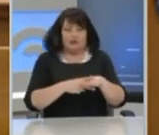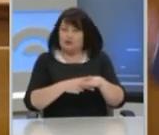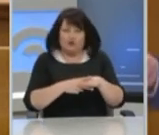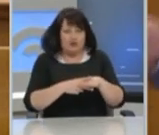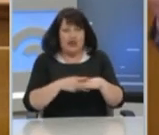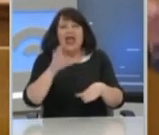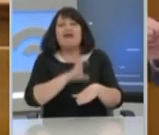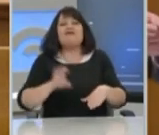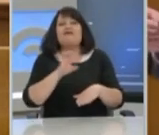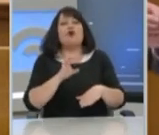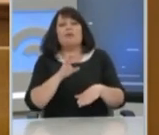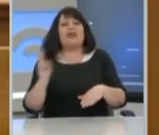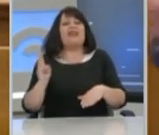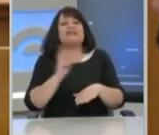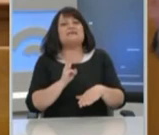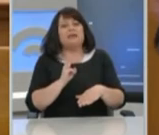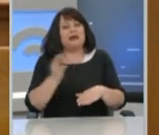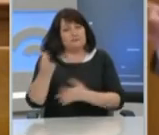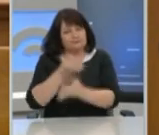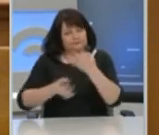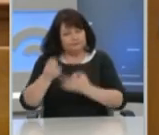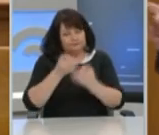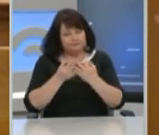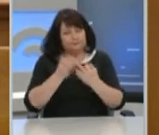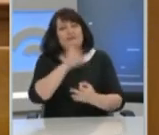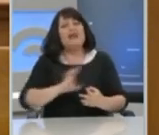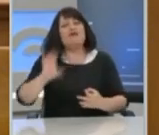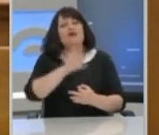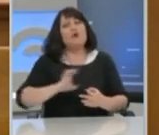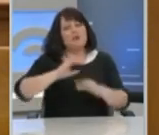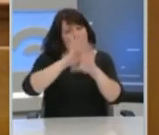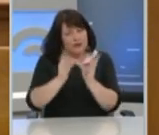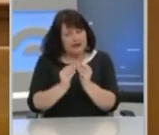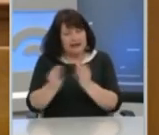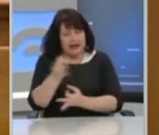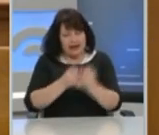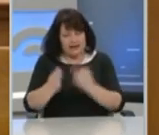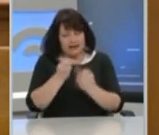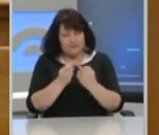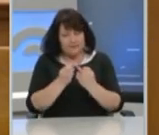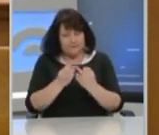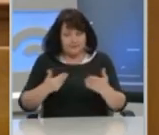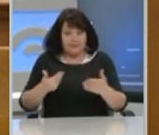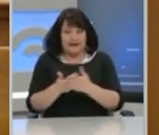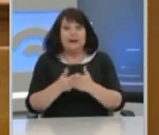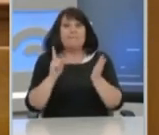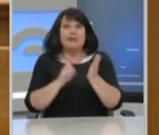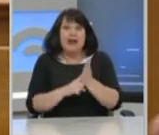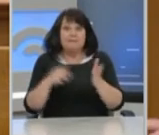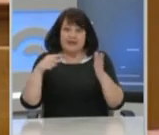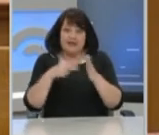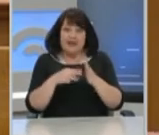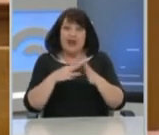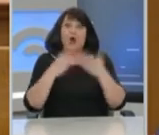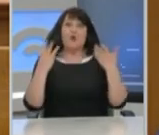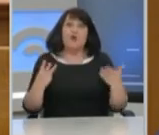των ευρωπαϊκών θεσμών, όλων δηλαδή των εταιρών μας όπως πάντα, υπό την προϋπόθεση λοιπόν ότι στο τέλος του 18